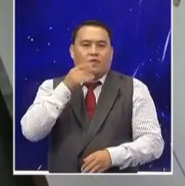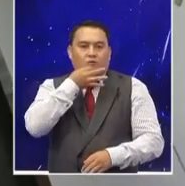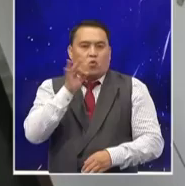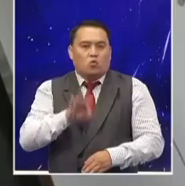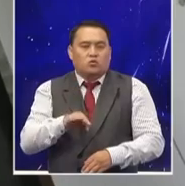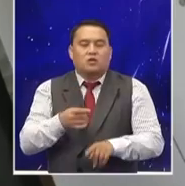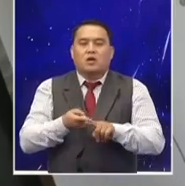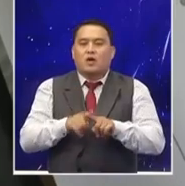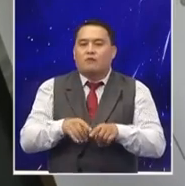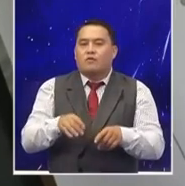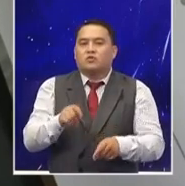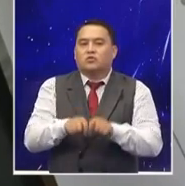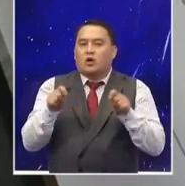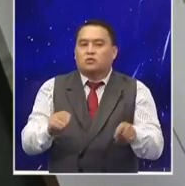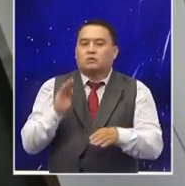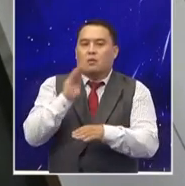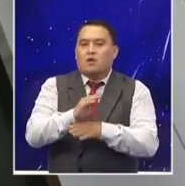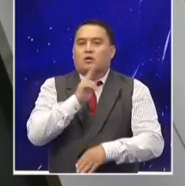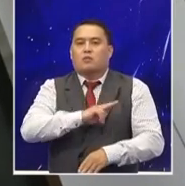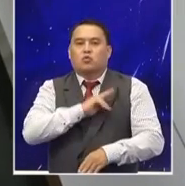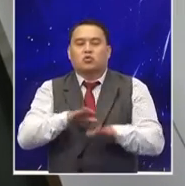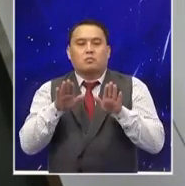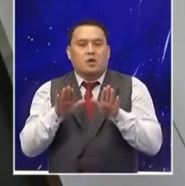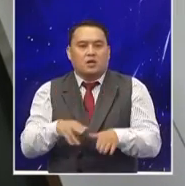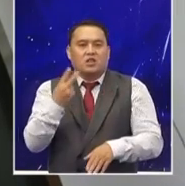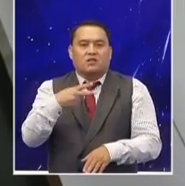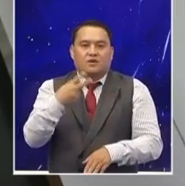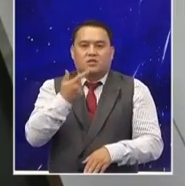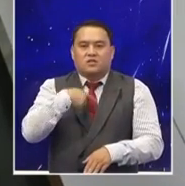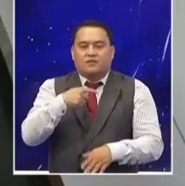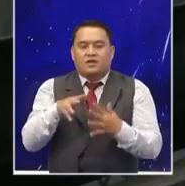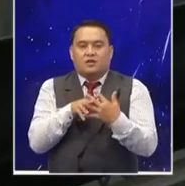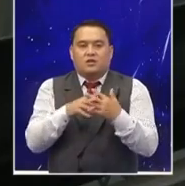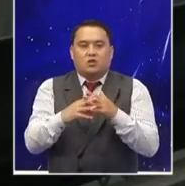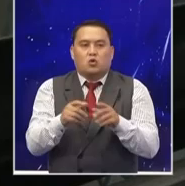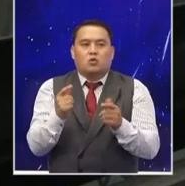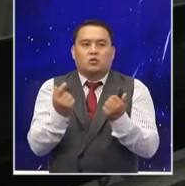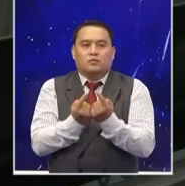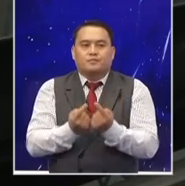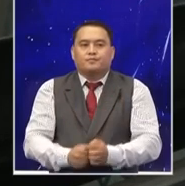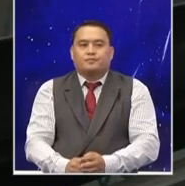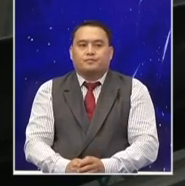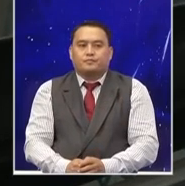таким образом он мог создать и дополнительные рабочие места для 20 своих сельчан атамекен